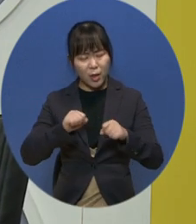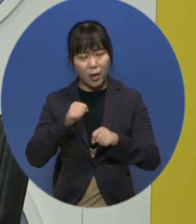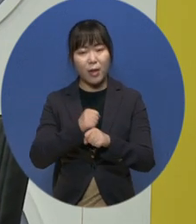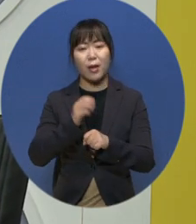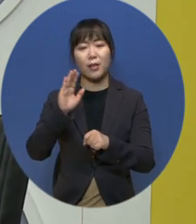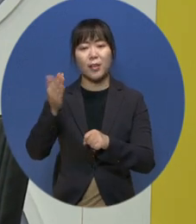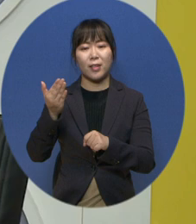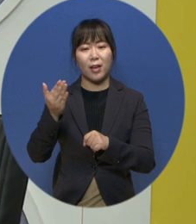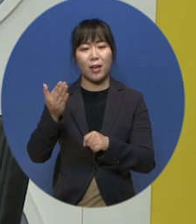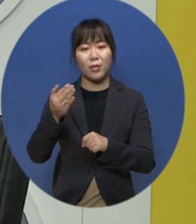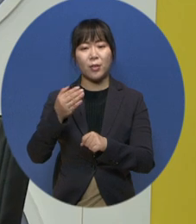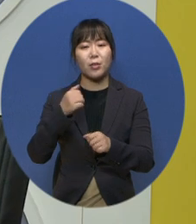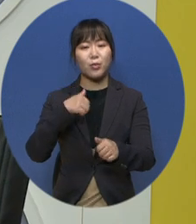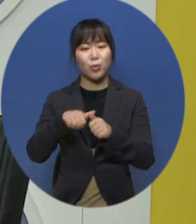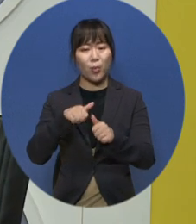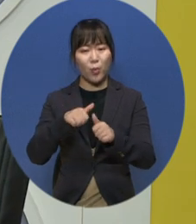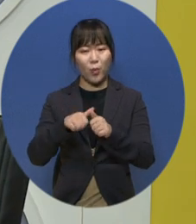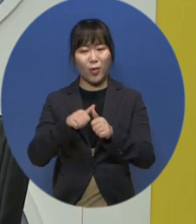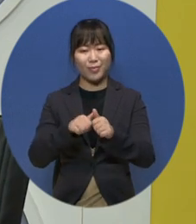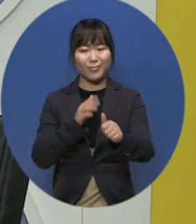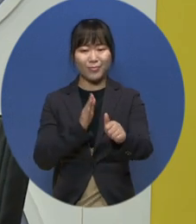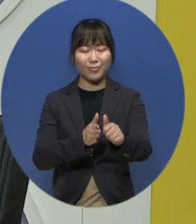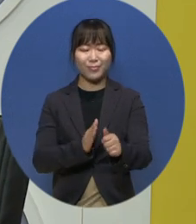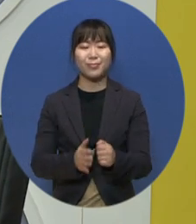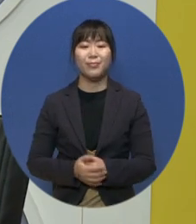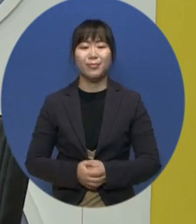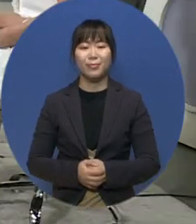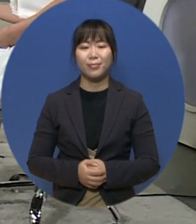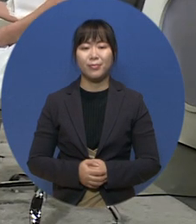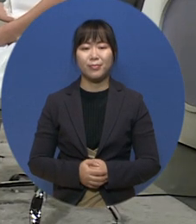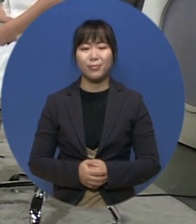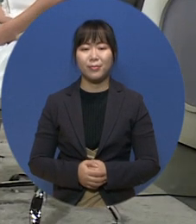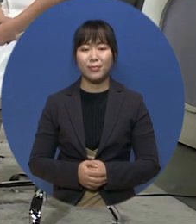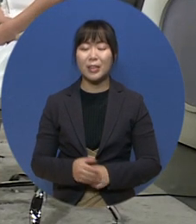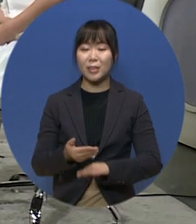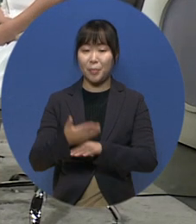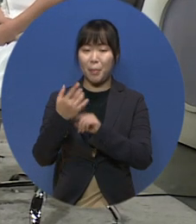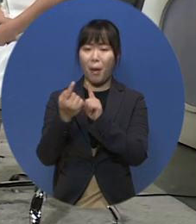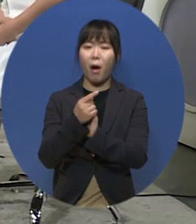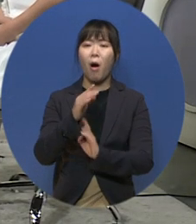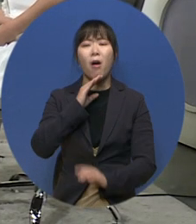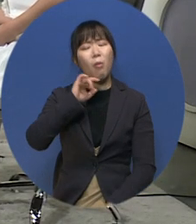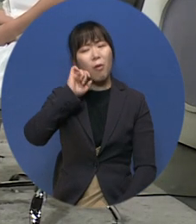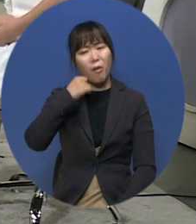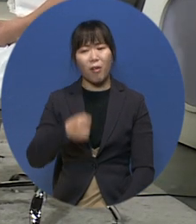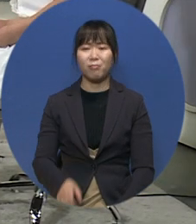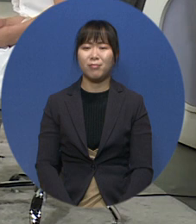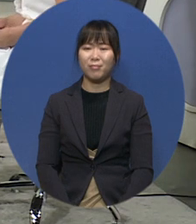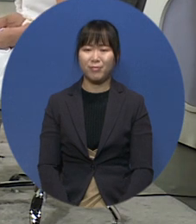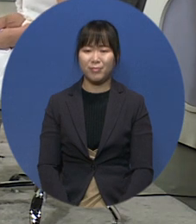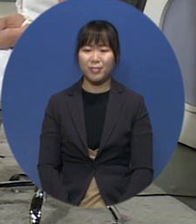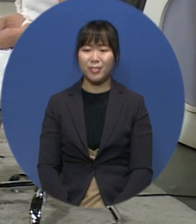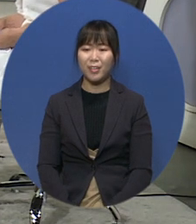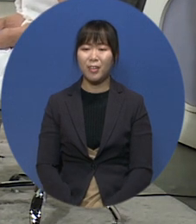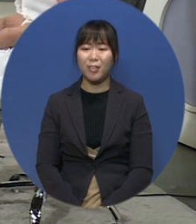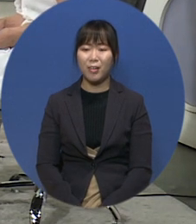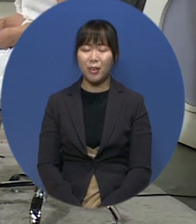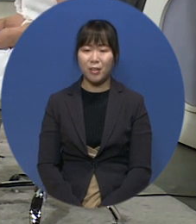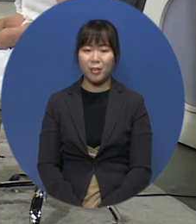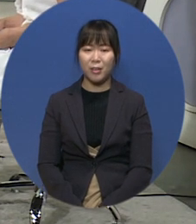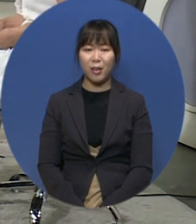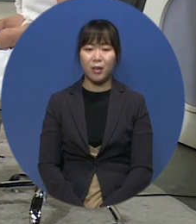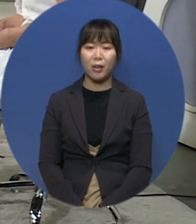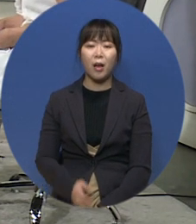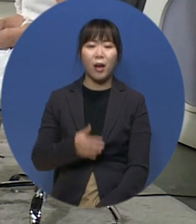이런 조언을 좀 부탁드리겠습니다. 아, 선배님 만나 뵙기도 진짜 어려우신 분인데. 예. 아니, 저는 그런 생각을